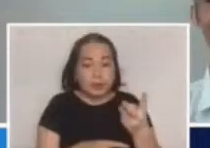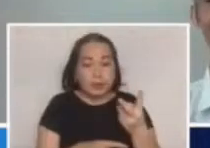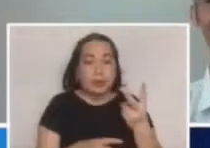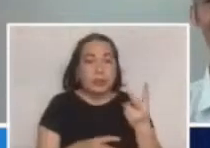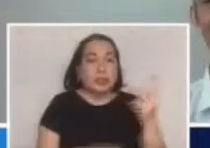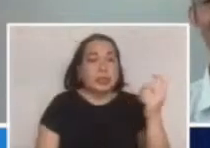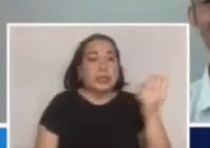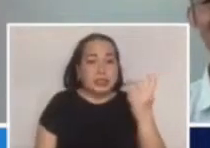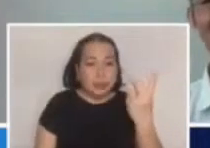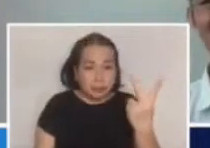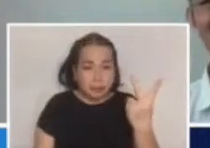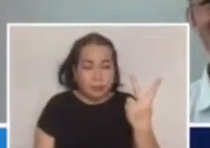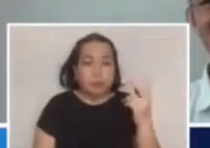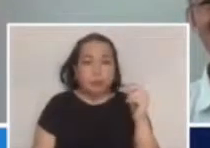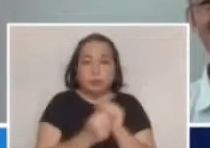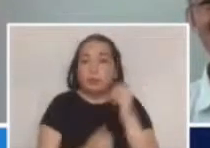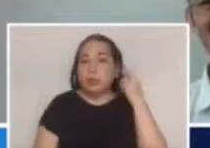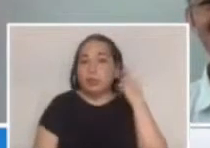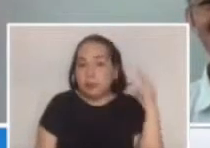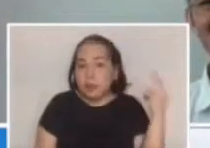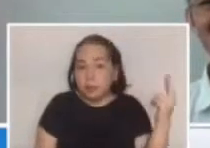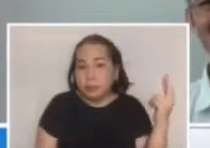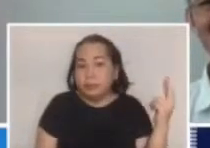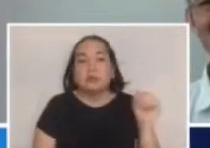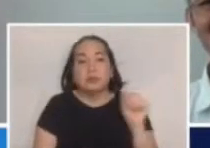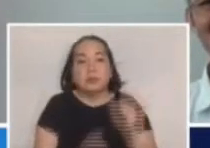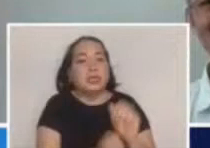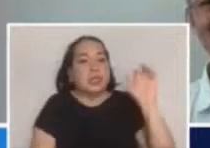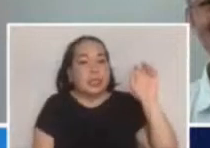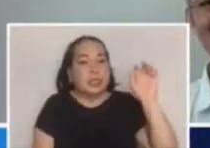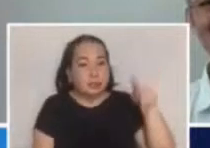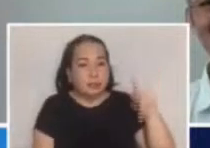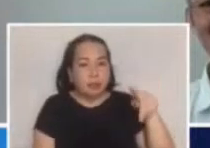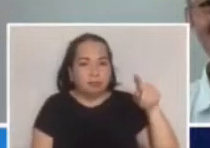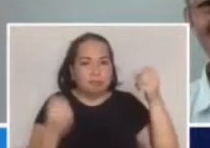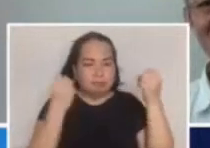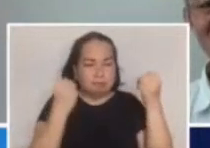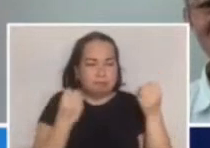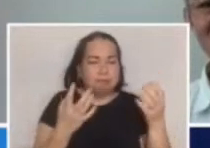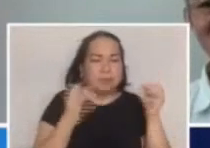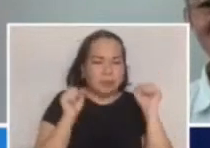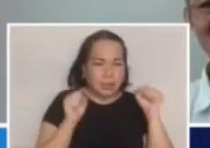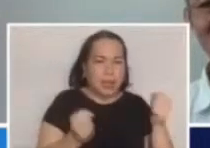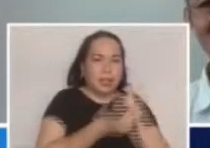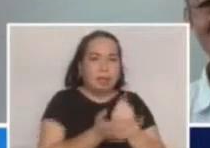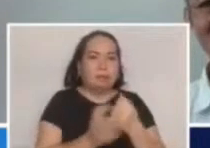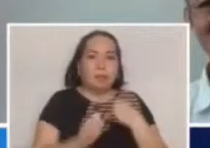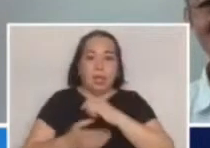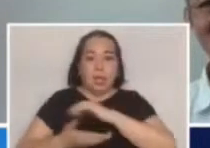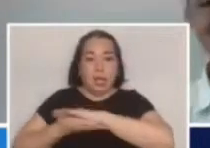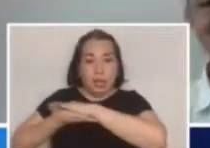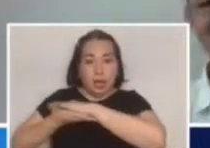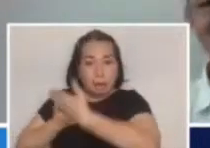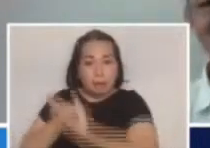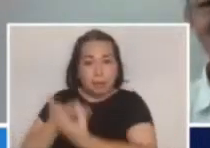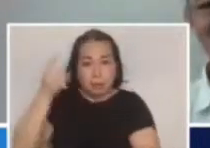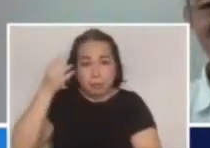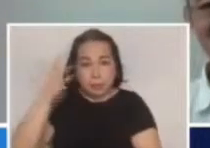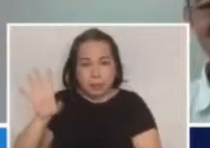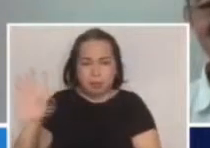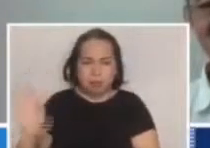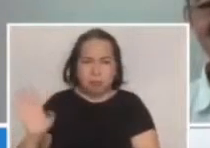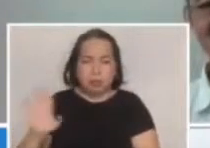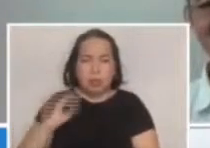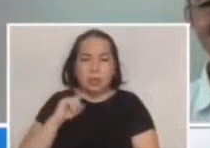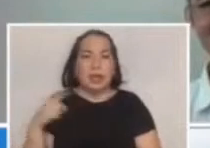hindi pang the air. So sa mga lugar na wala talagang telecommunication systems, pwedeng mag-resort tayo